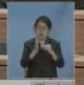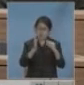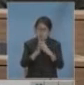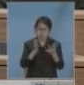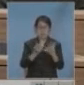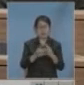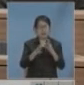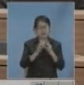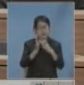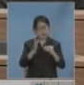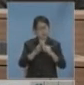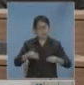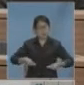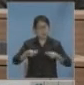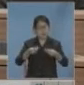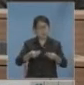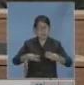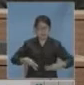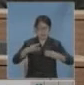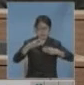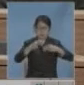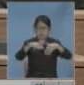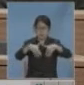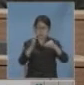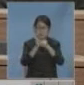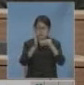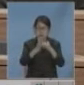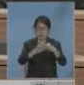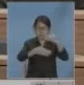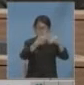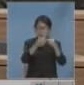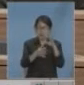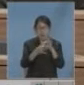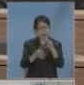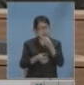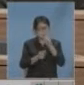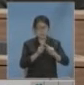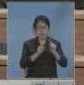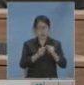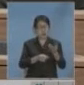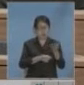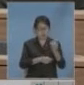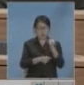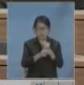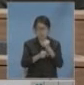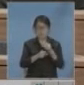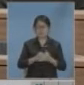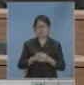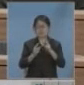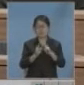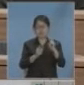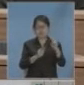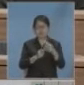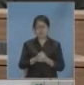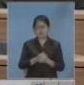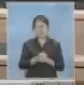มาตรฐานของการดำรงชีพของพี่น้องประชาชนครับดังนั้นผมขอให้ท่านไปเร่งรัดนะครับประเด็นที่2เมื่อสักครู่นี้ก็เรื่องของ